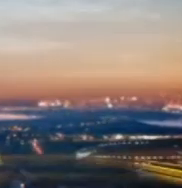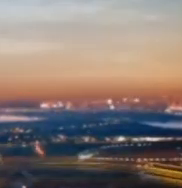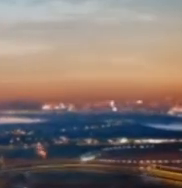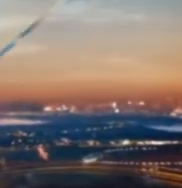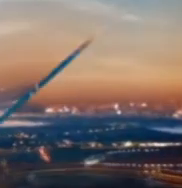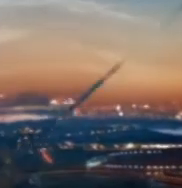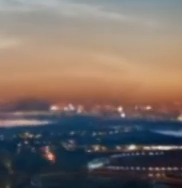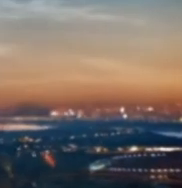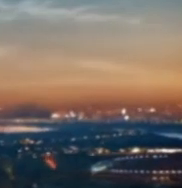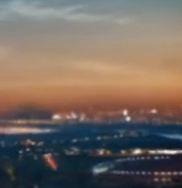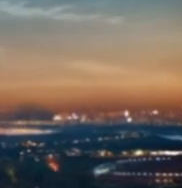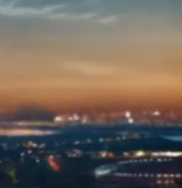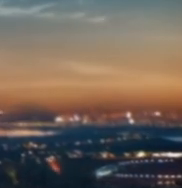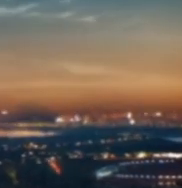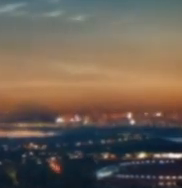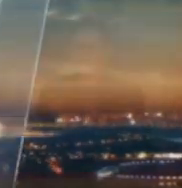Музика